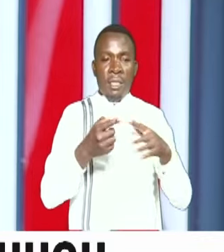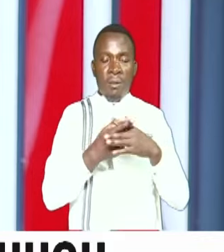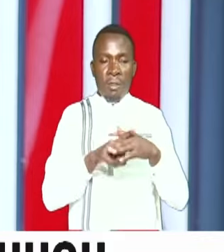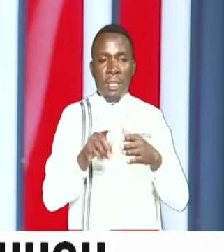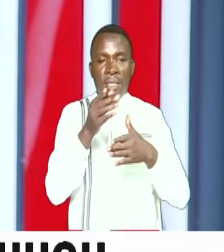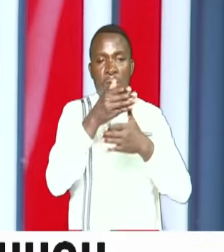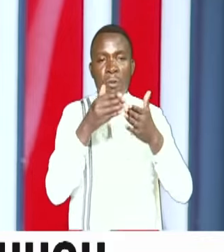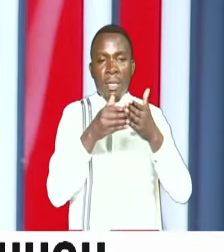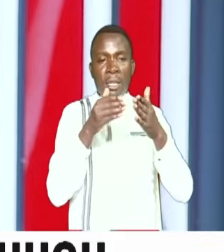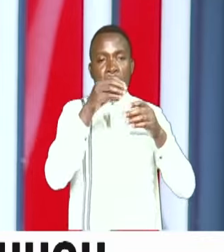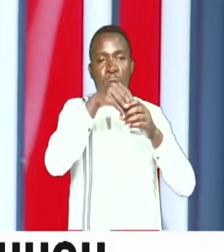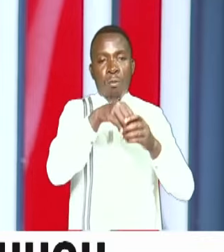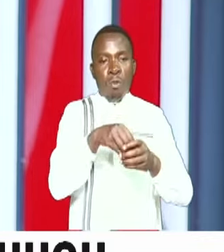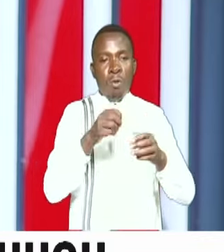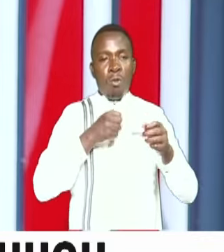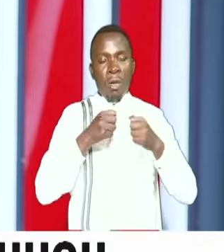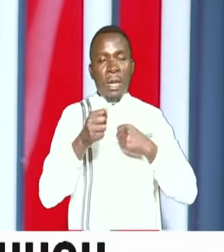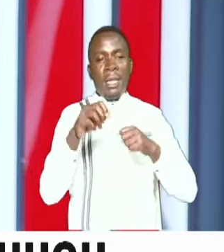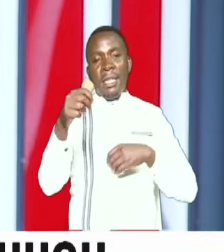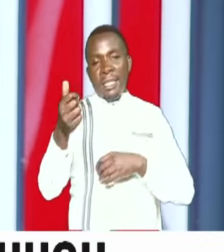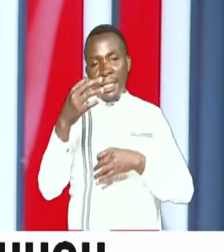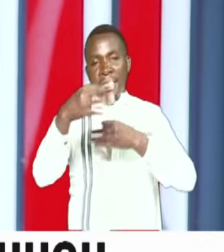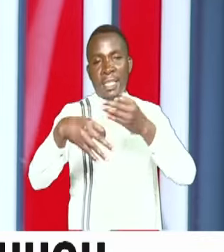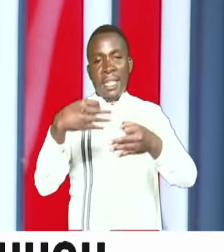Rwanda ndetse n'inganda zindi ziri